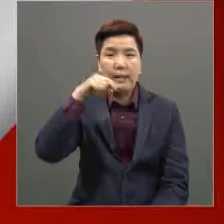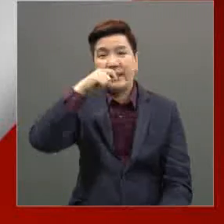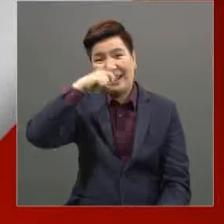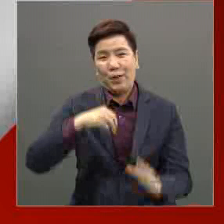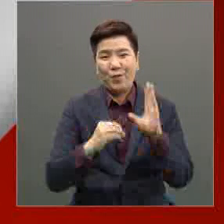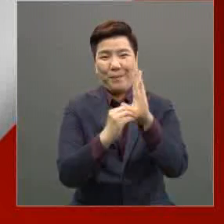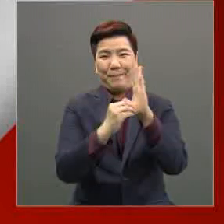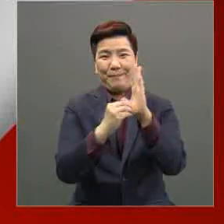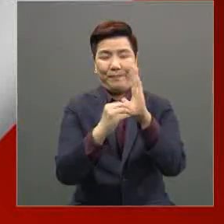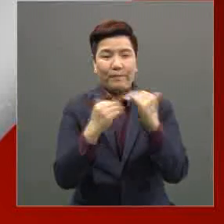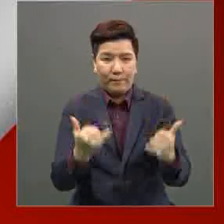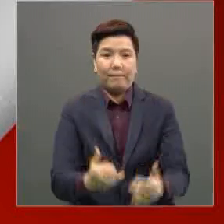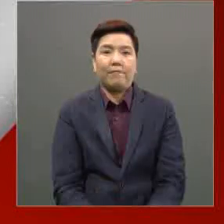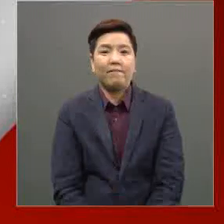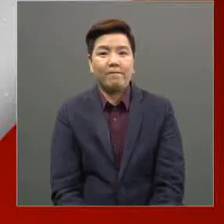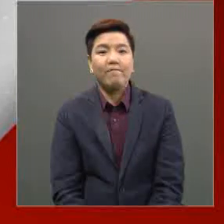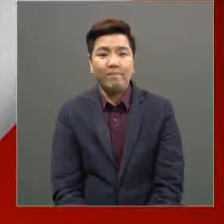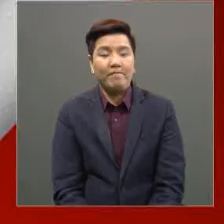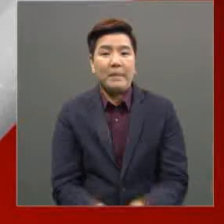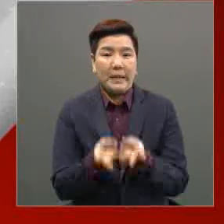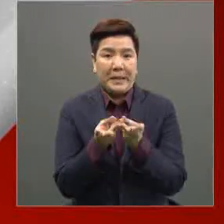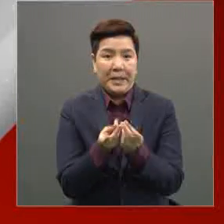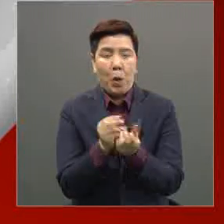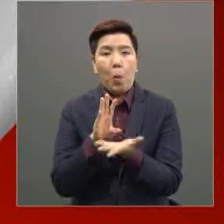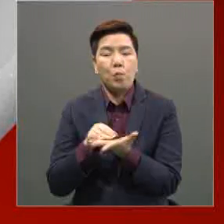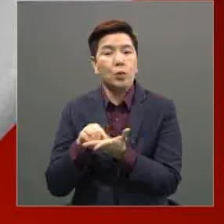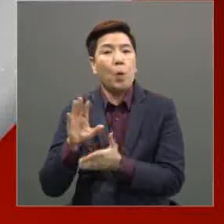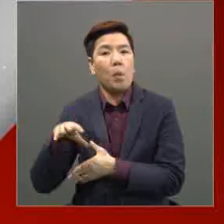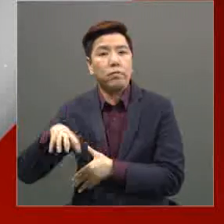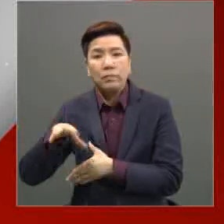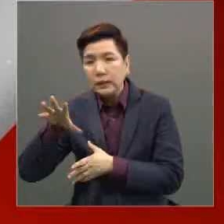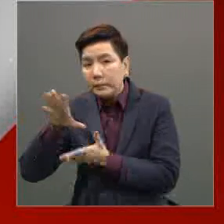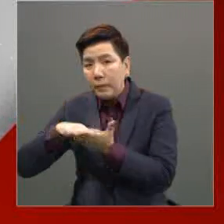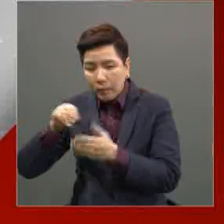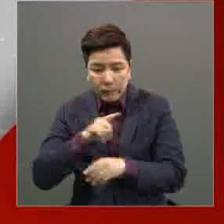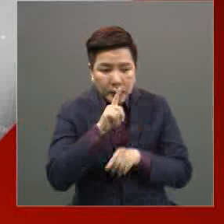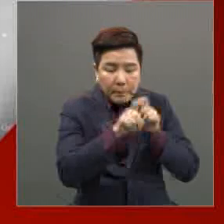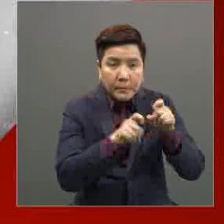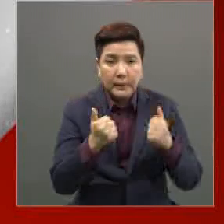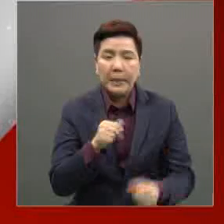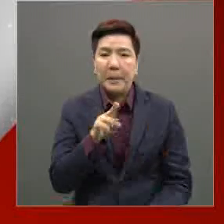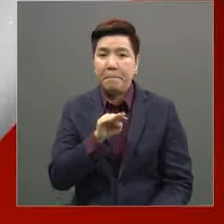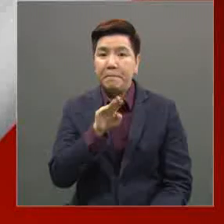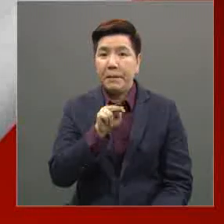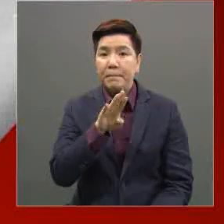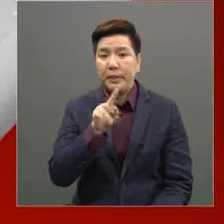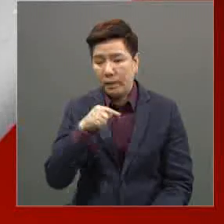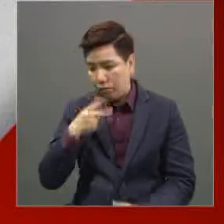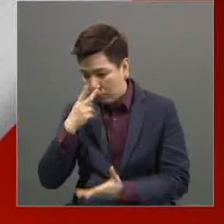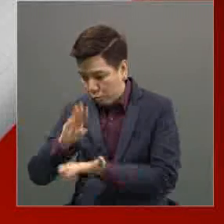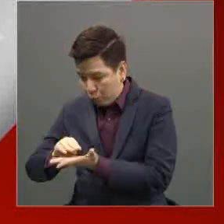กในกรุงเทพมหานครครับ อันนี้ก็เป็นตัวเลขข้อมูลที่ออกมาจากนิด้าโพนะครับในขณะที่ทีมข่าว NBT News ของเราก็ล